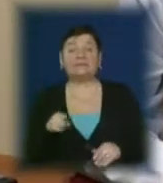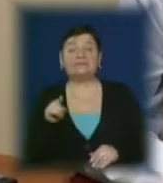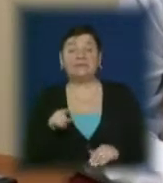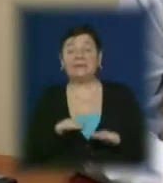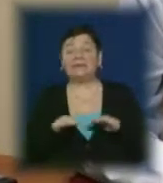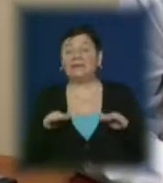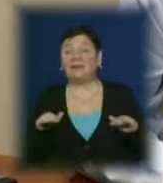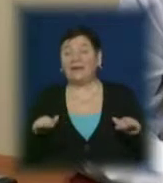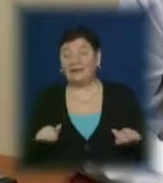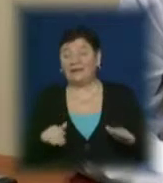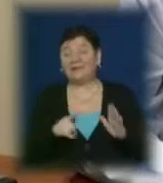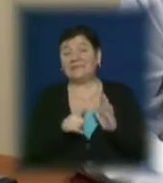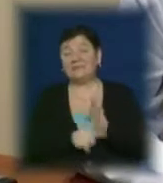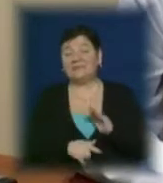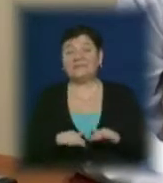ми оглянули,